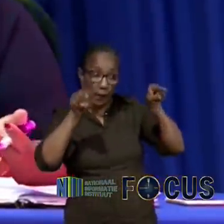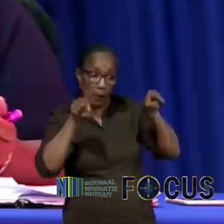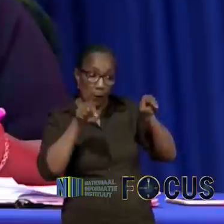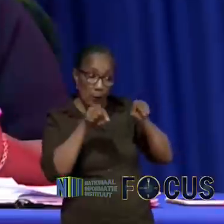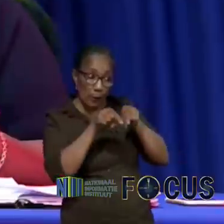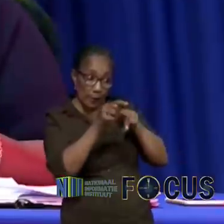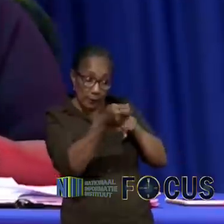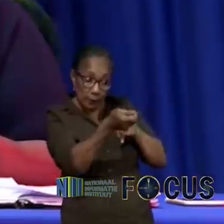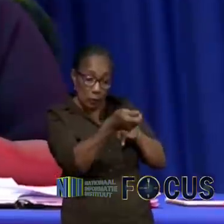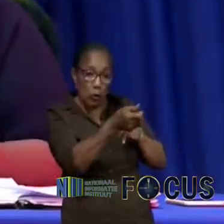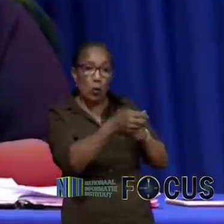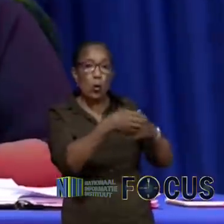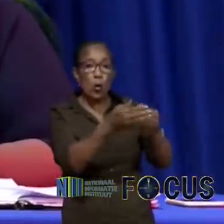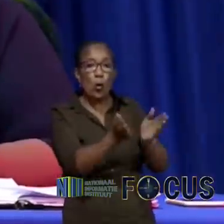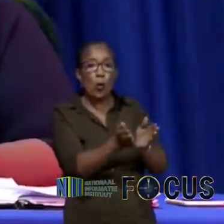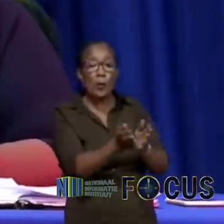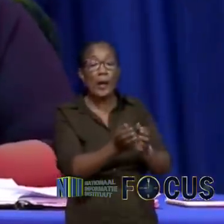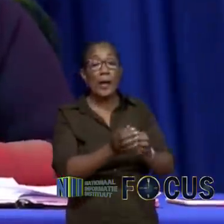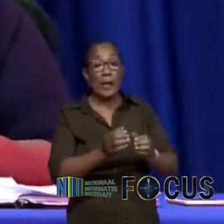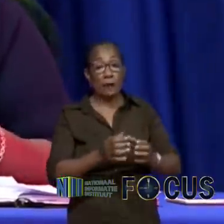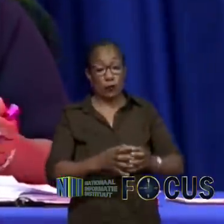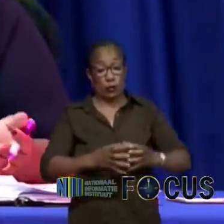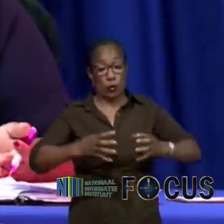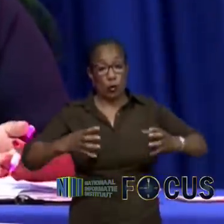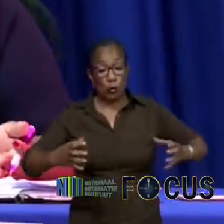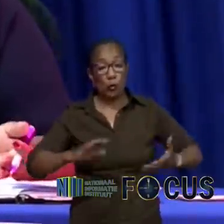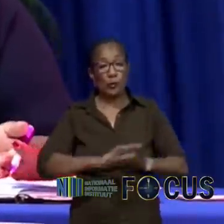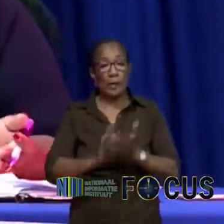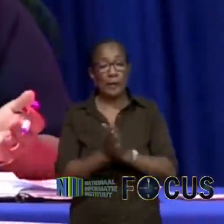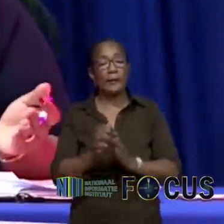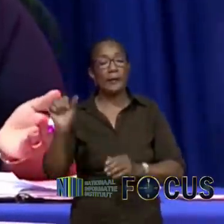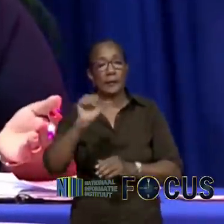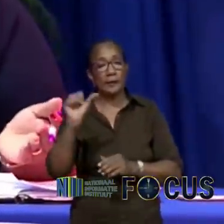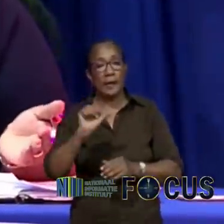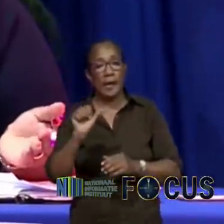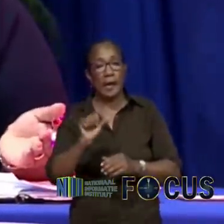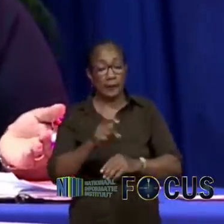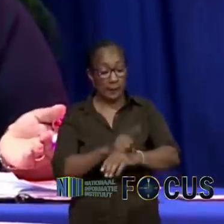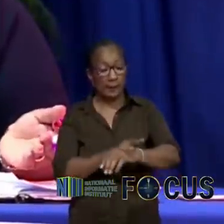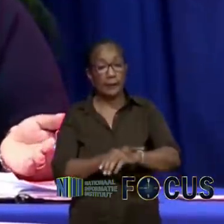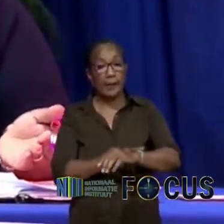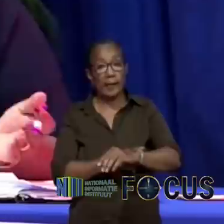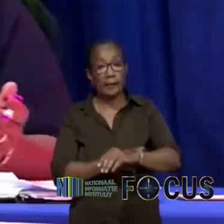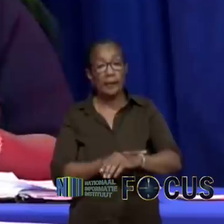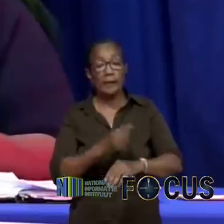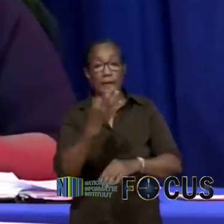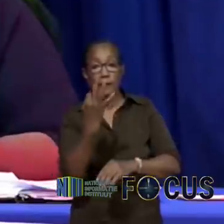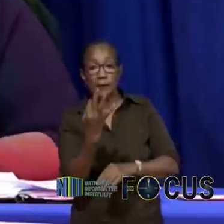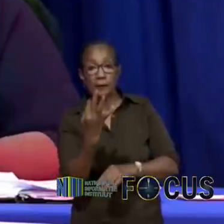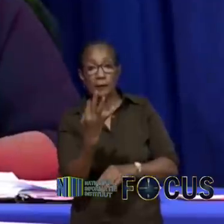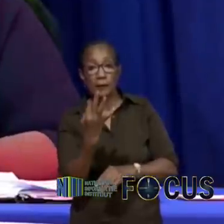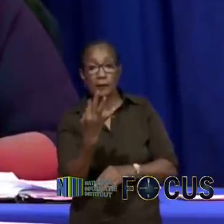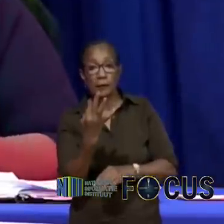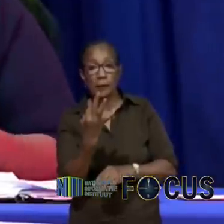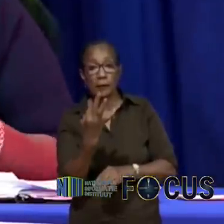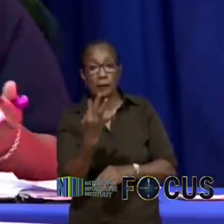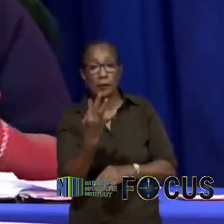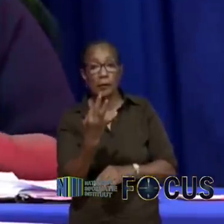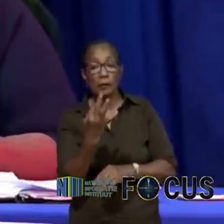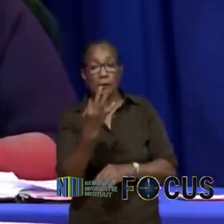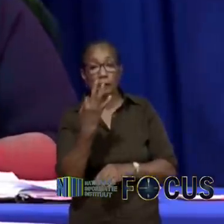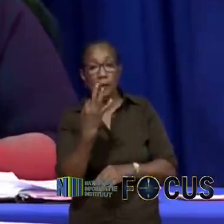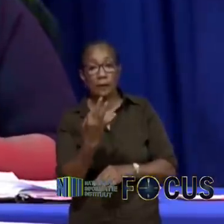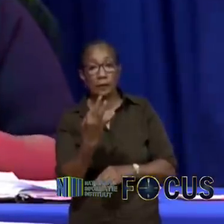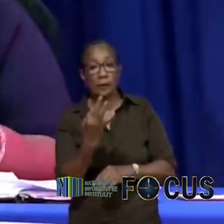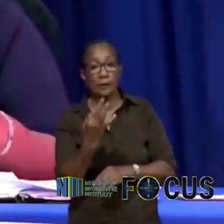doen. En voor de groothandel willen wij dus een ander tijdstip van 3 uur tot 7 uur 's middags